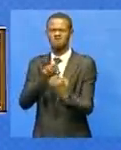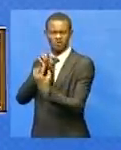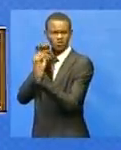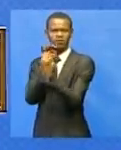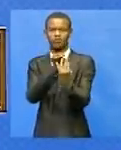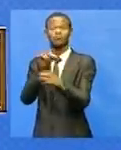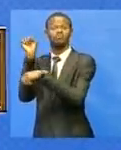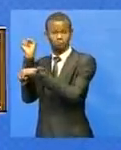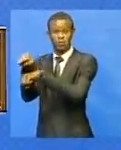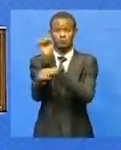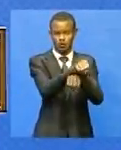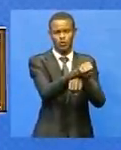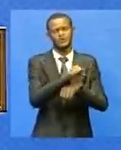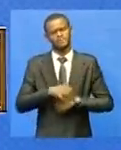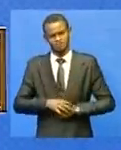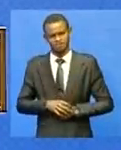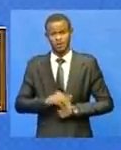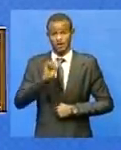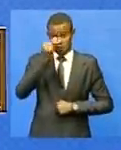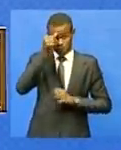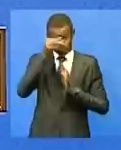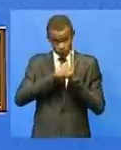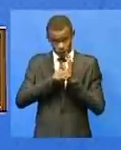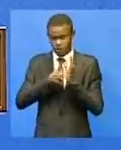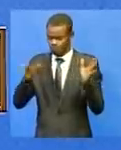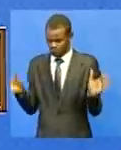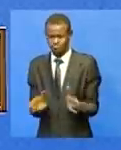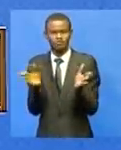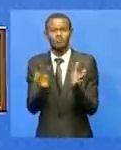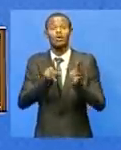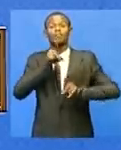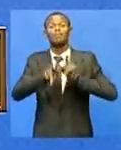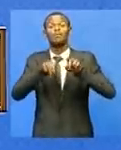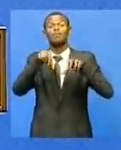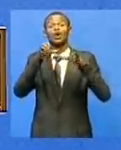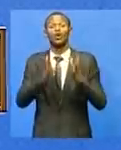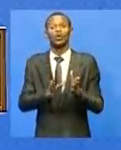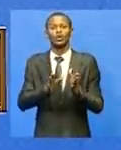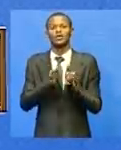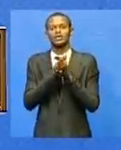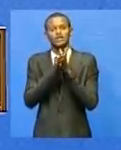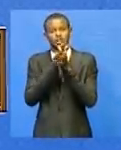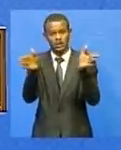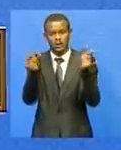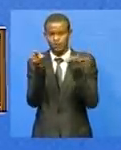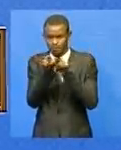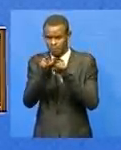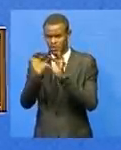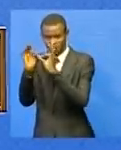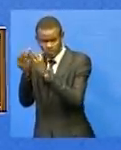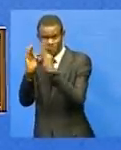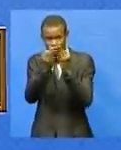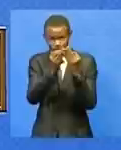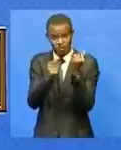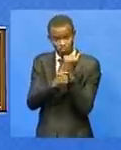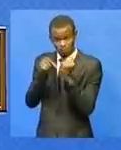Le gouvernement tient à rassurer le peuple congolais en général et les familles des victimes en particulier, que